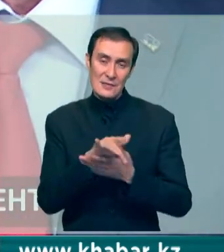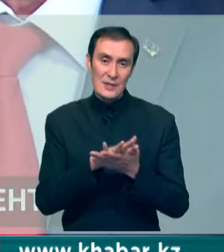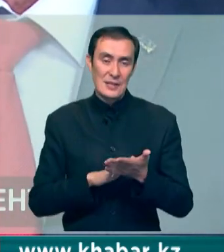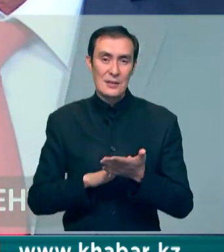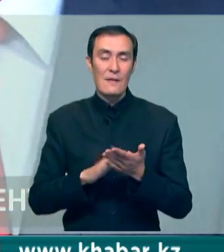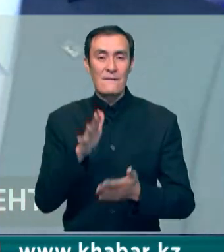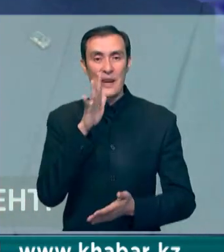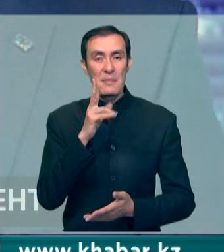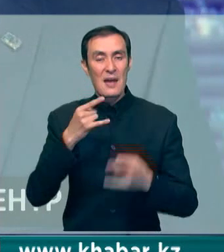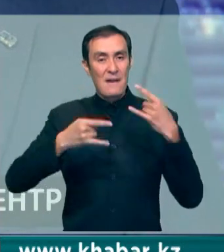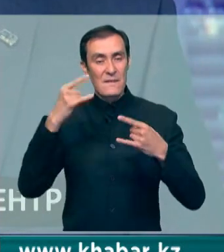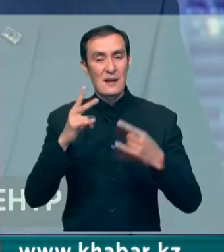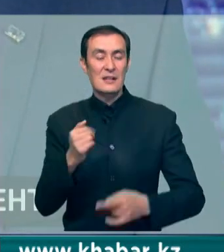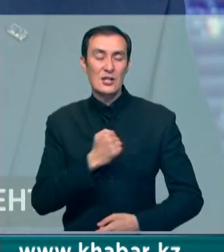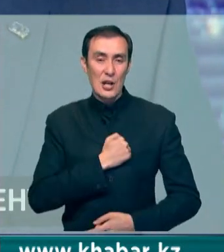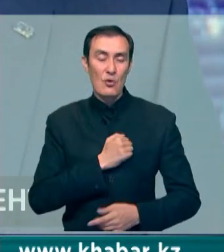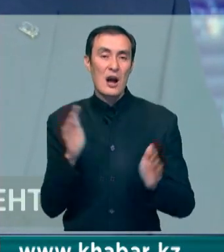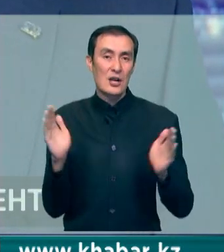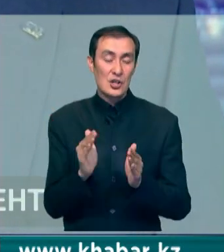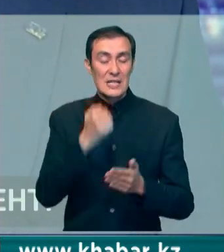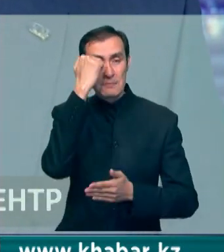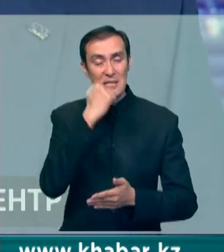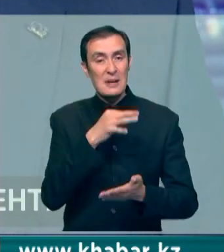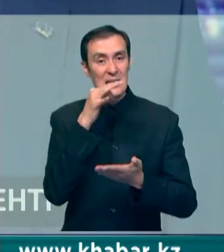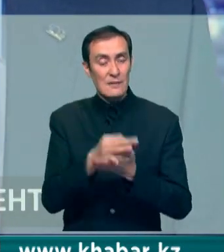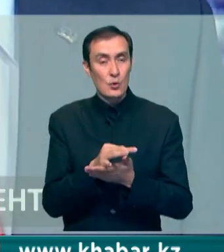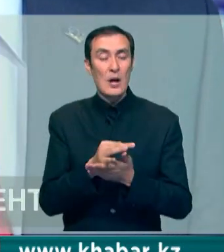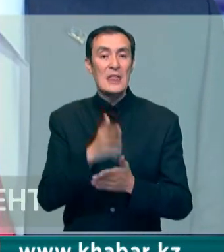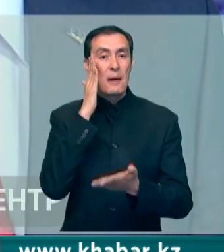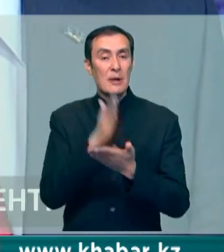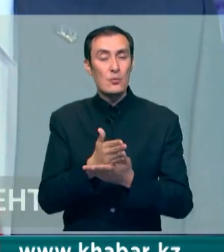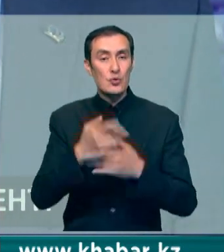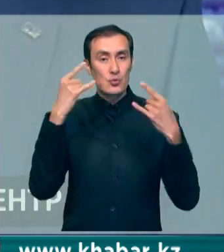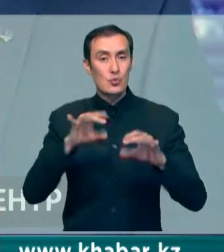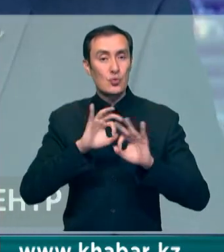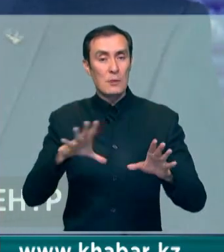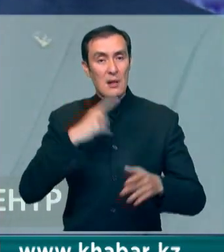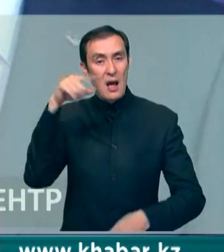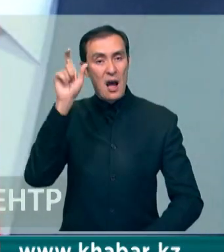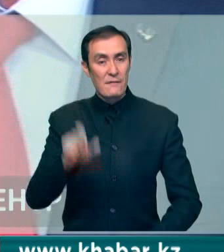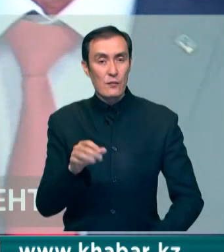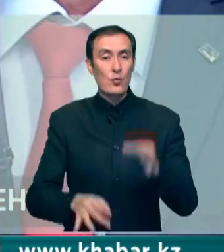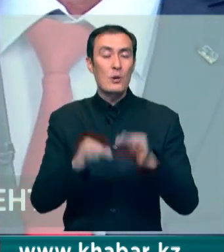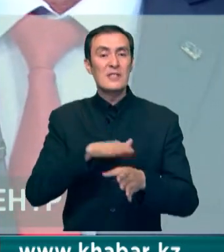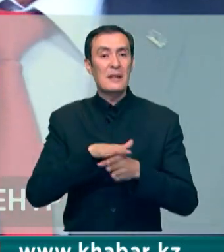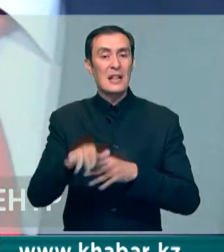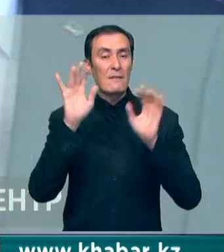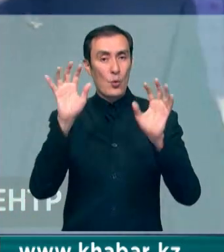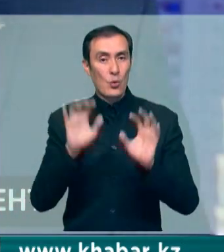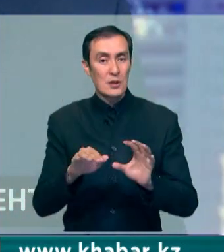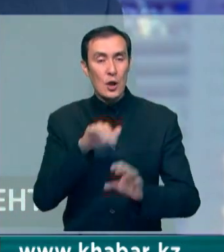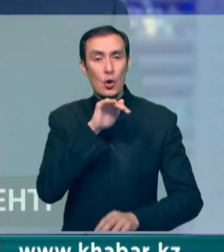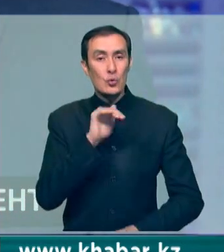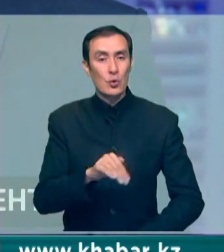время эфира к сожалению ограничено спасибо за ответы я напомню что на прямой связи со студией был один из авторов уголовно-исполнительного